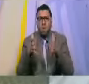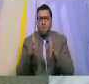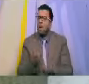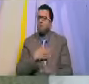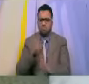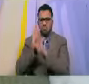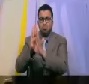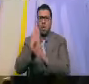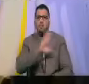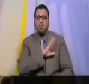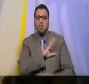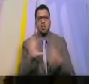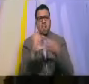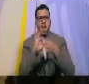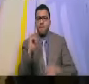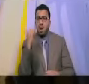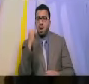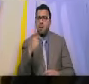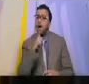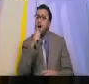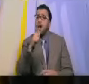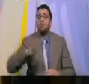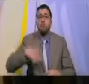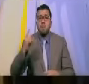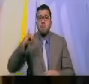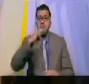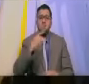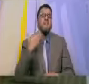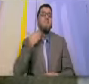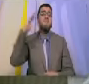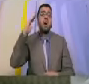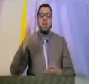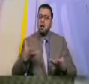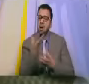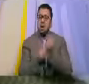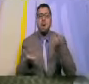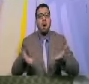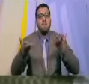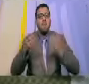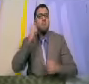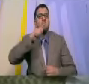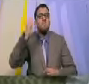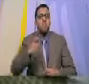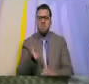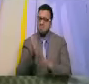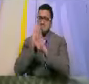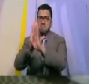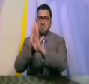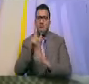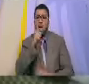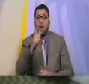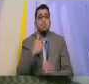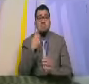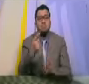اخوته في قوات التحالف العربي معربا سموه عن فخره واعتزازه بابناء الوطن من حماه الدار الذين